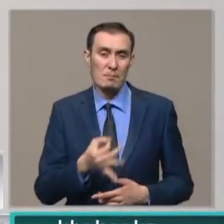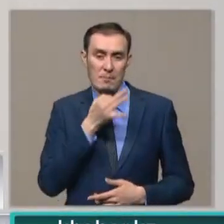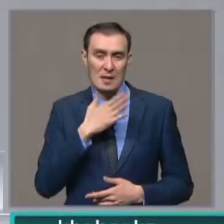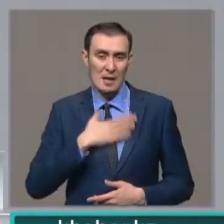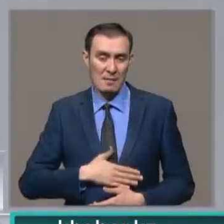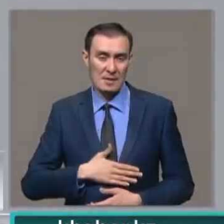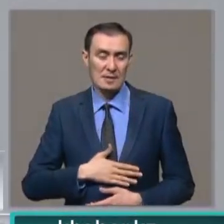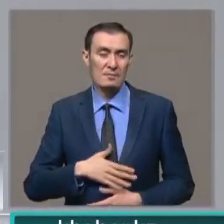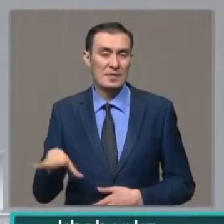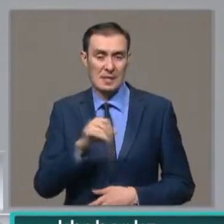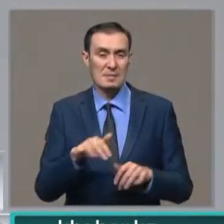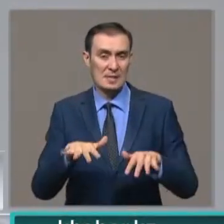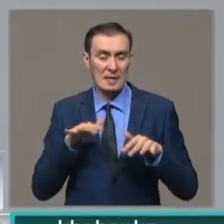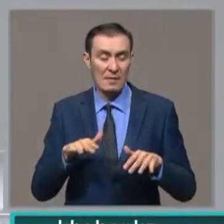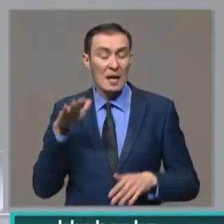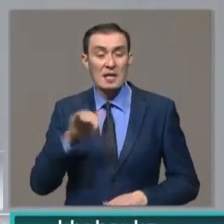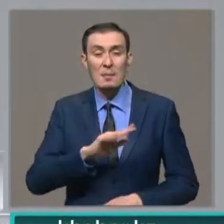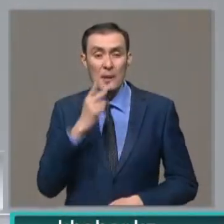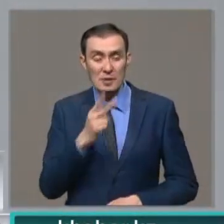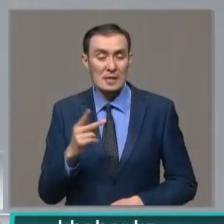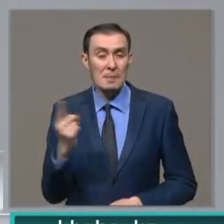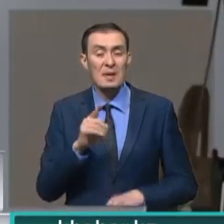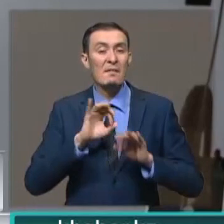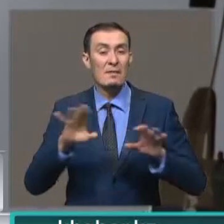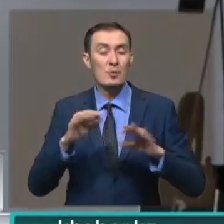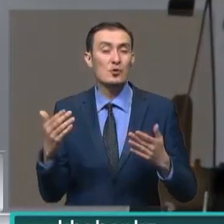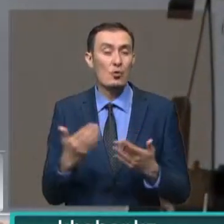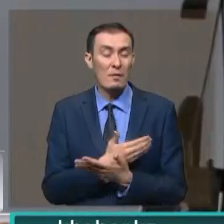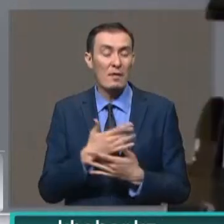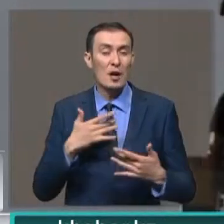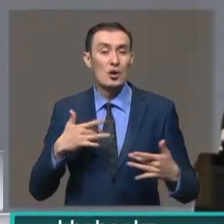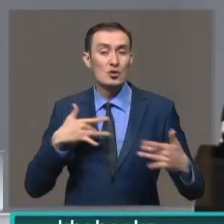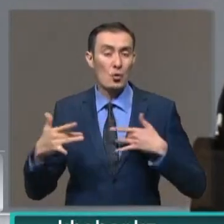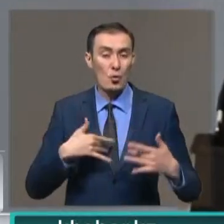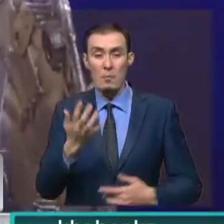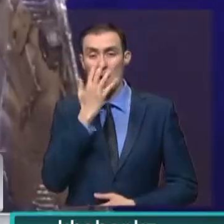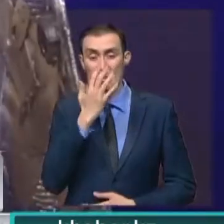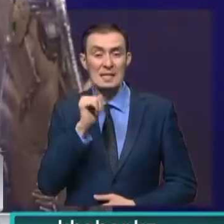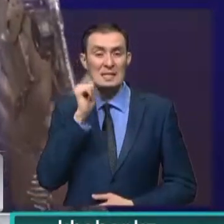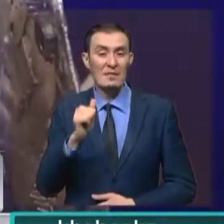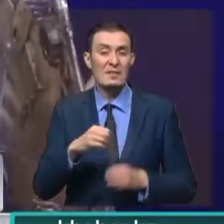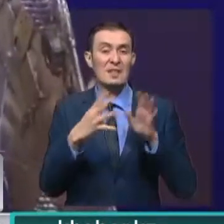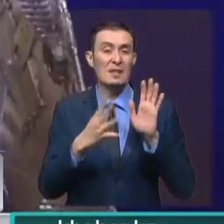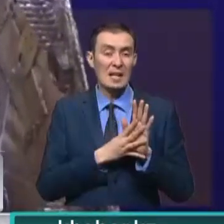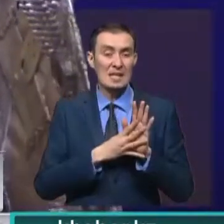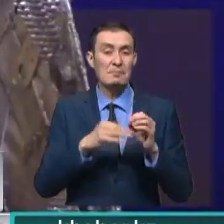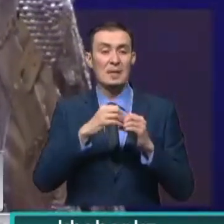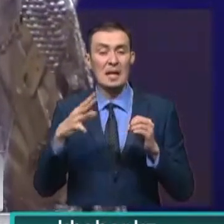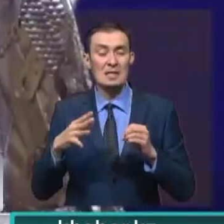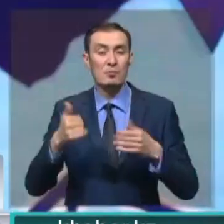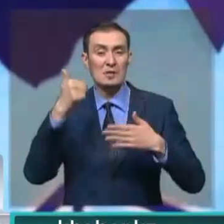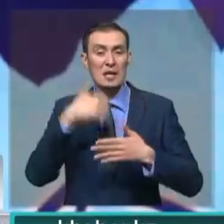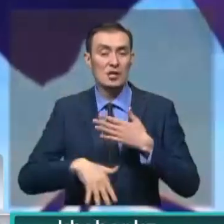ни одного зрителя. Не пропустите первый выпуск нового сезона шоу «Маска» завтра в 19:15